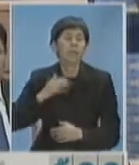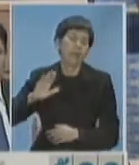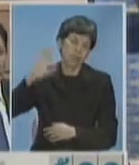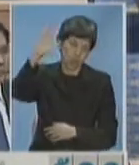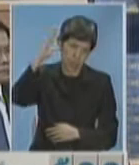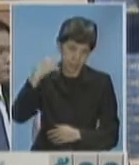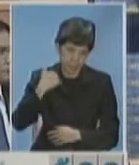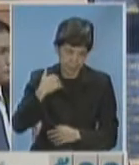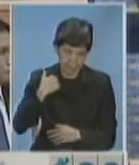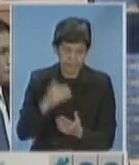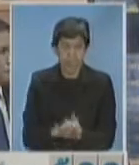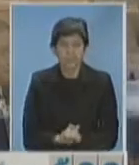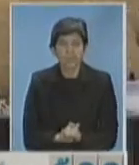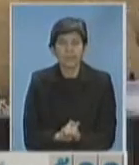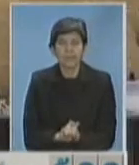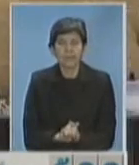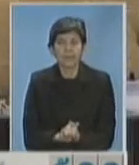ท้วงครับ